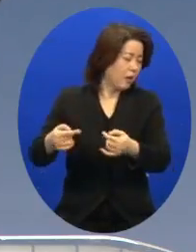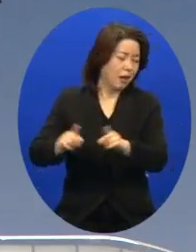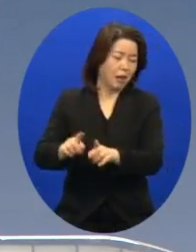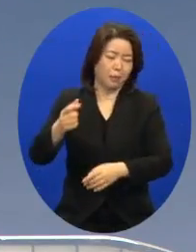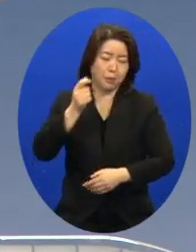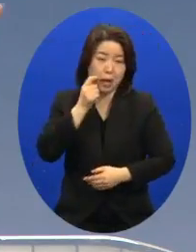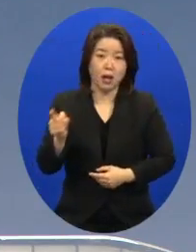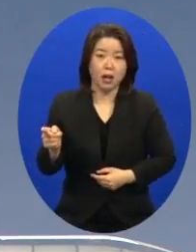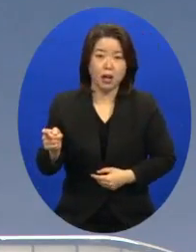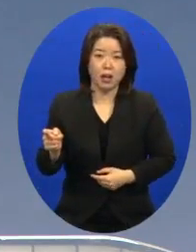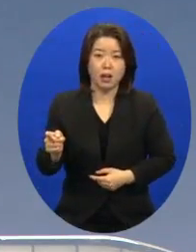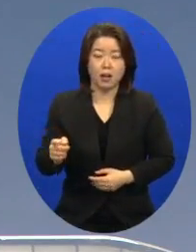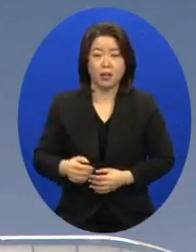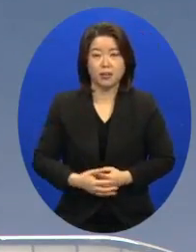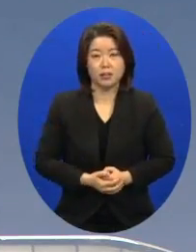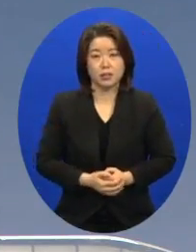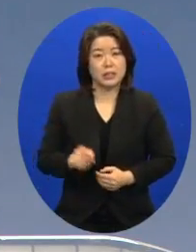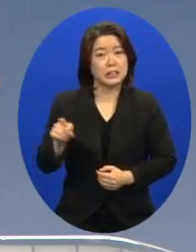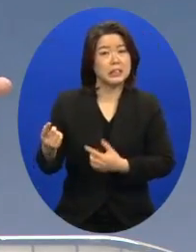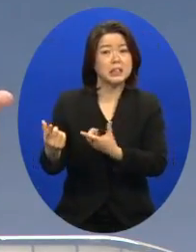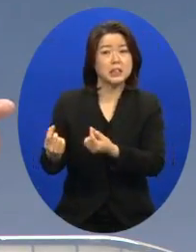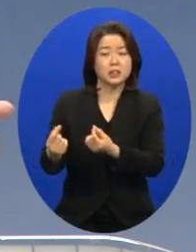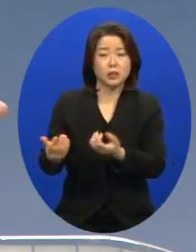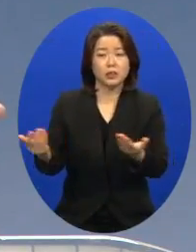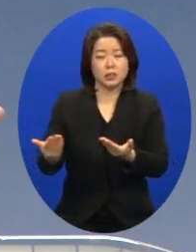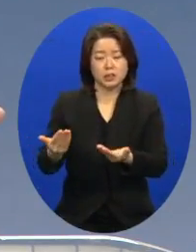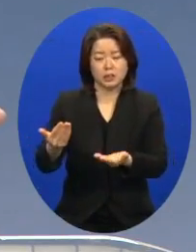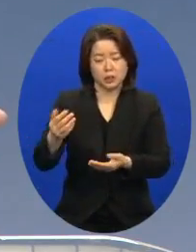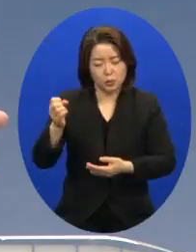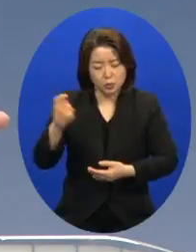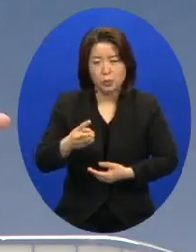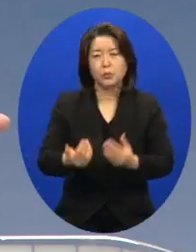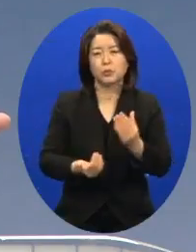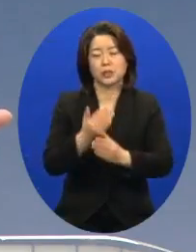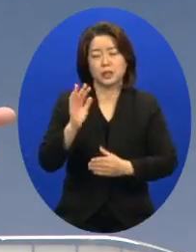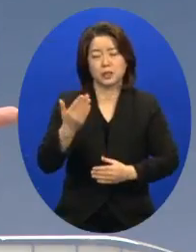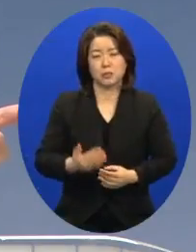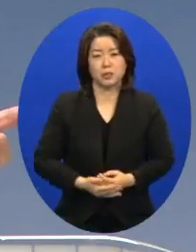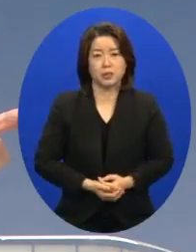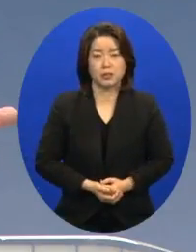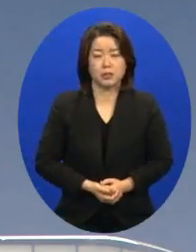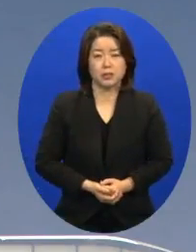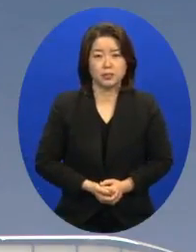없어 그런 처지가 되어 버리고 맙니다